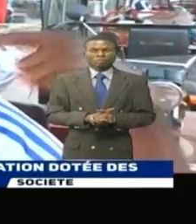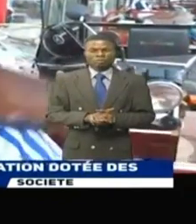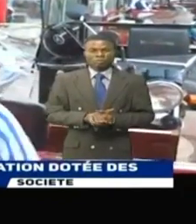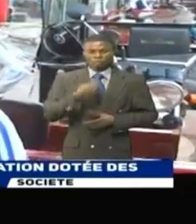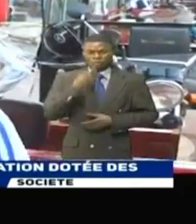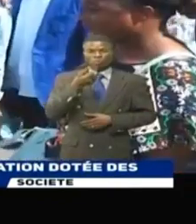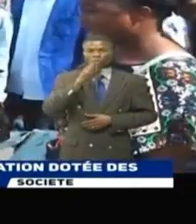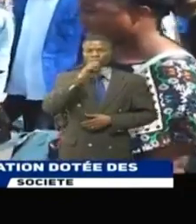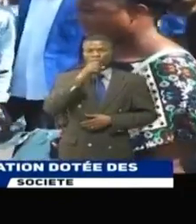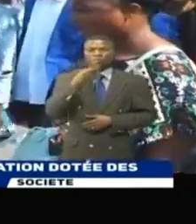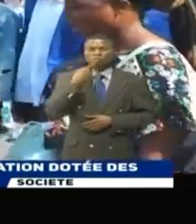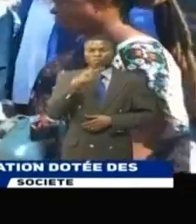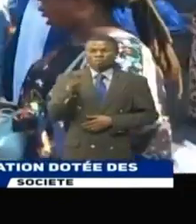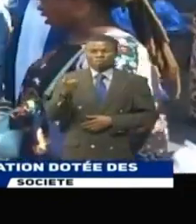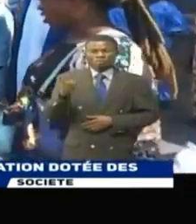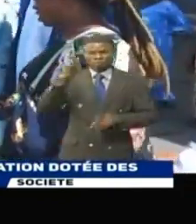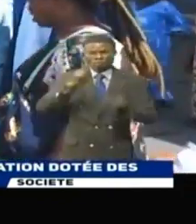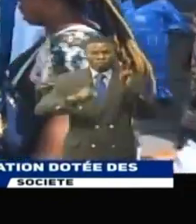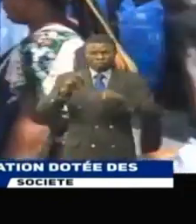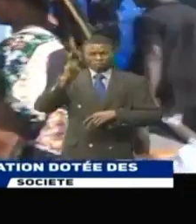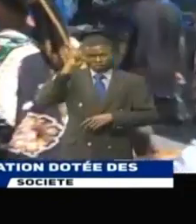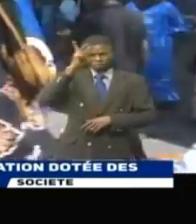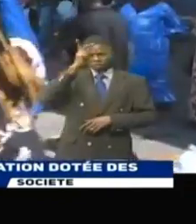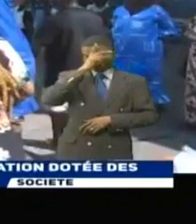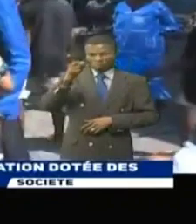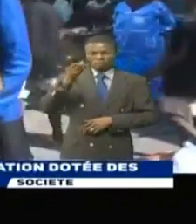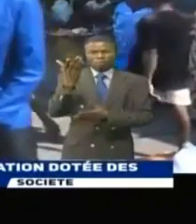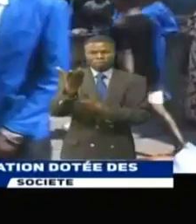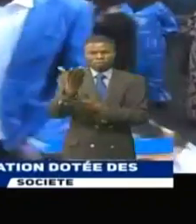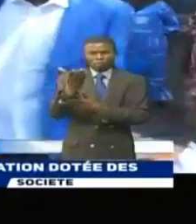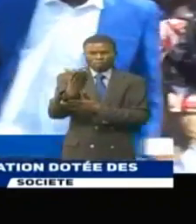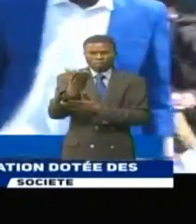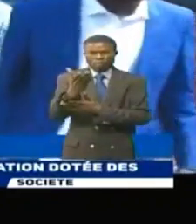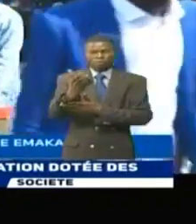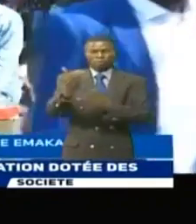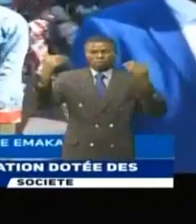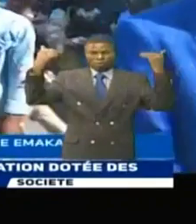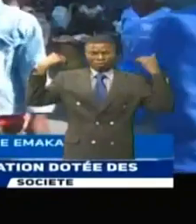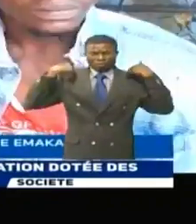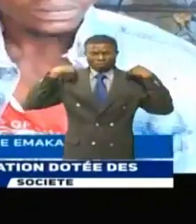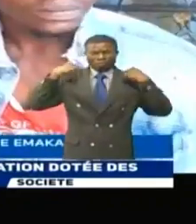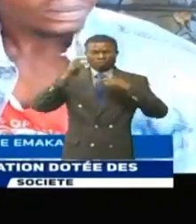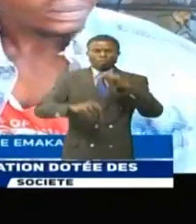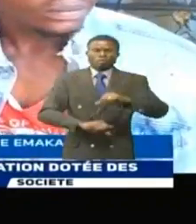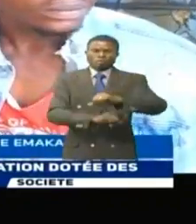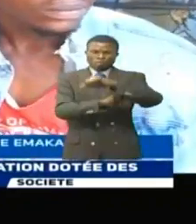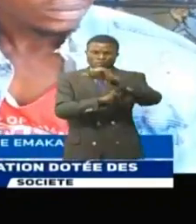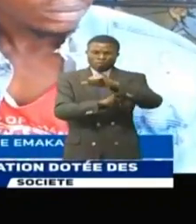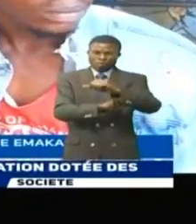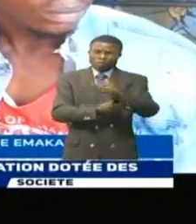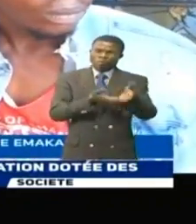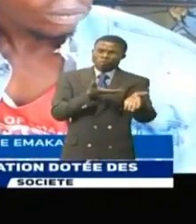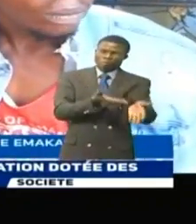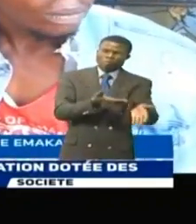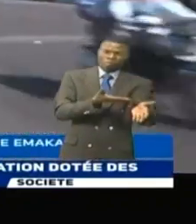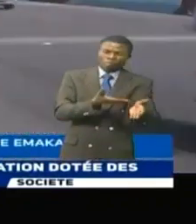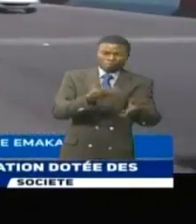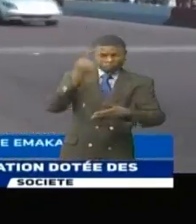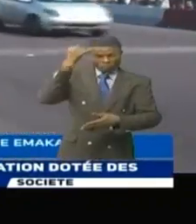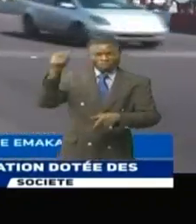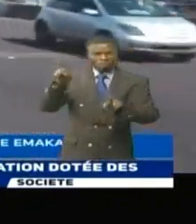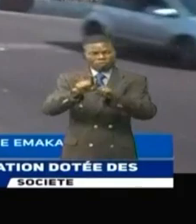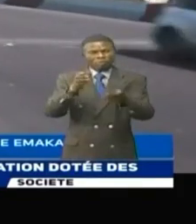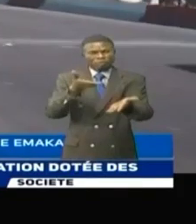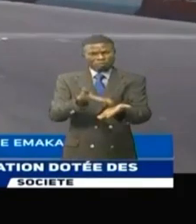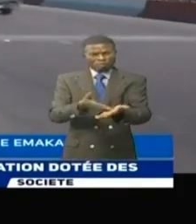abondamment. La population de la Tchangou demande à l'exécutif national à soutenir et accompagner des initiatives